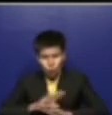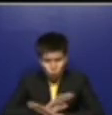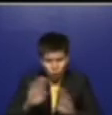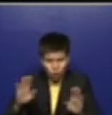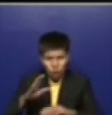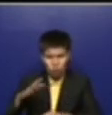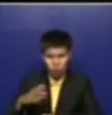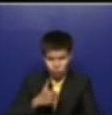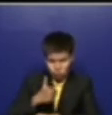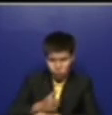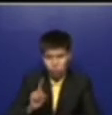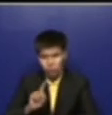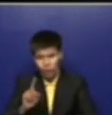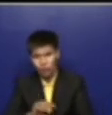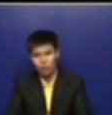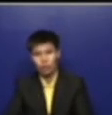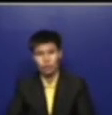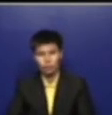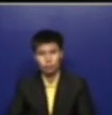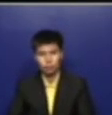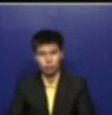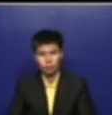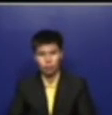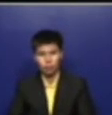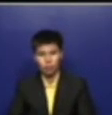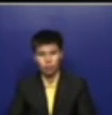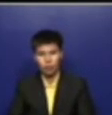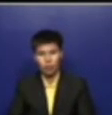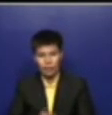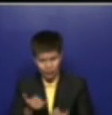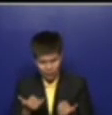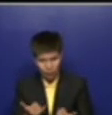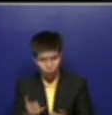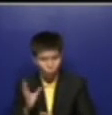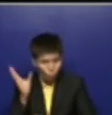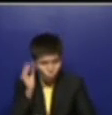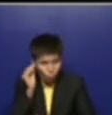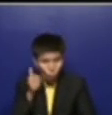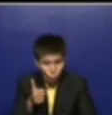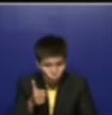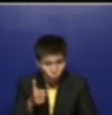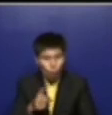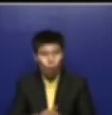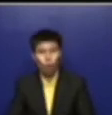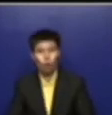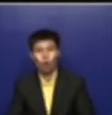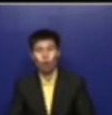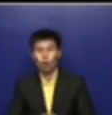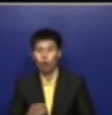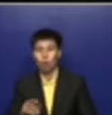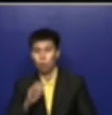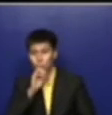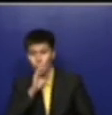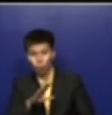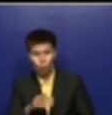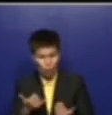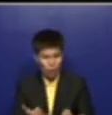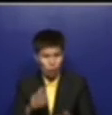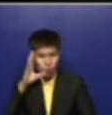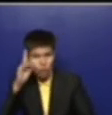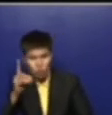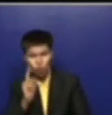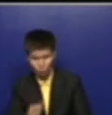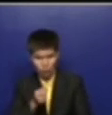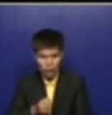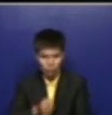างรัฐนูลใหม่ภายในกี่เดือนอย่างนี้เนี่ยเขาฟังได้เขาไม่ได้ยื่นคำขาดครับว่าต้องวันนี้พรุ่งนี้แต่ขอ